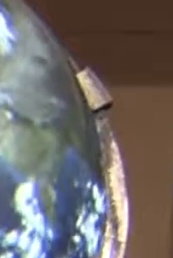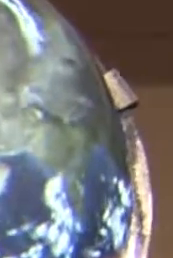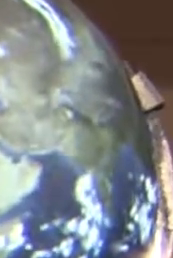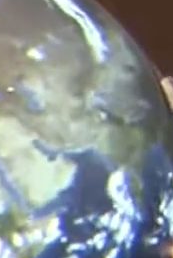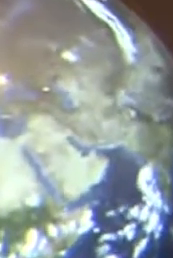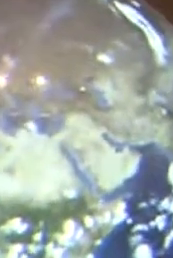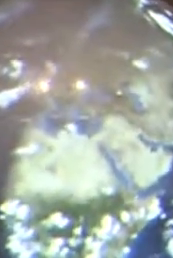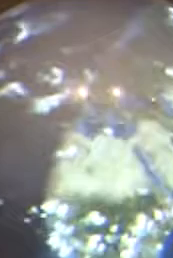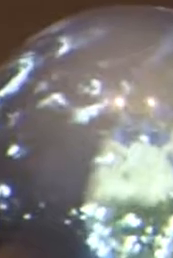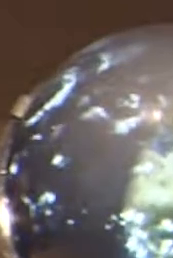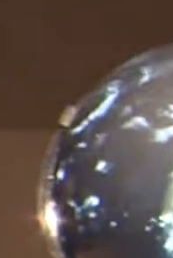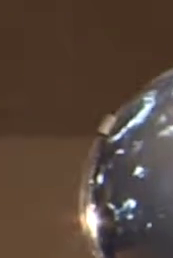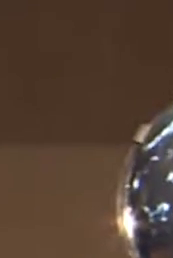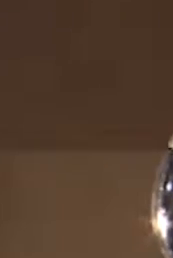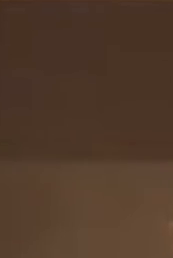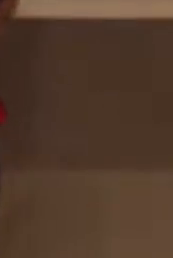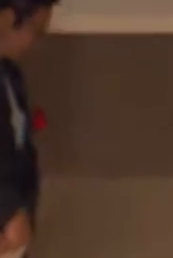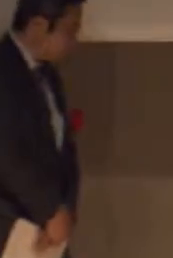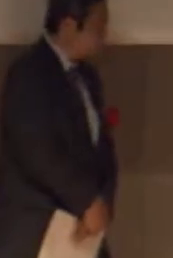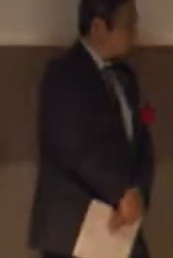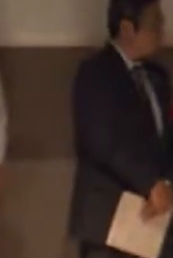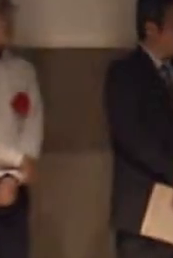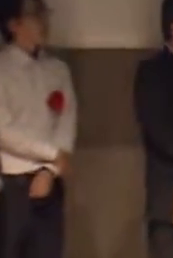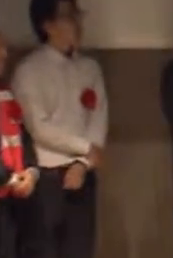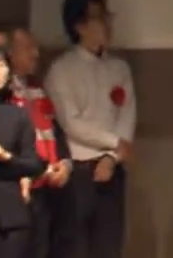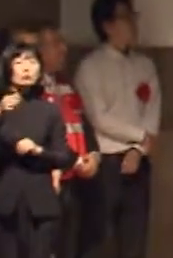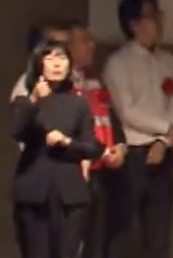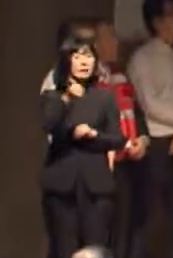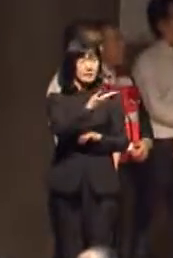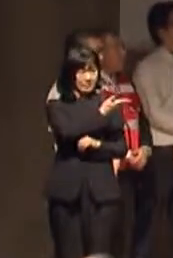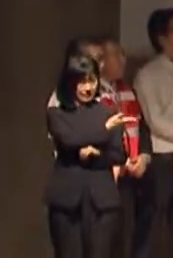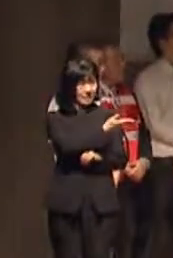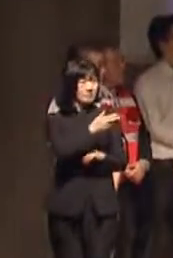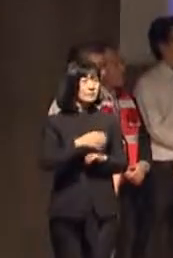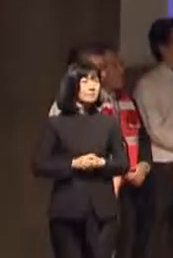それでは防災ママ柿翼さん、どうぞ。